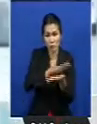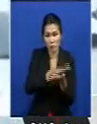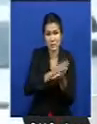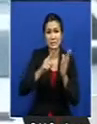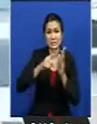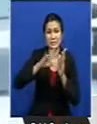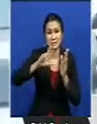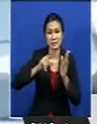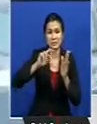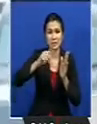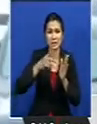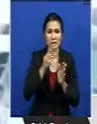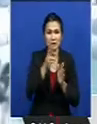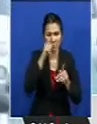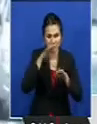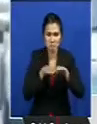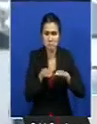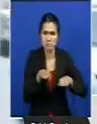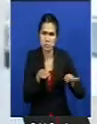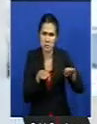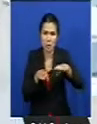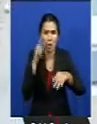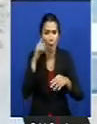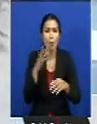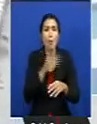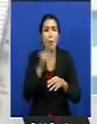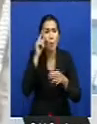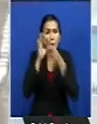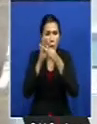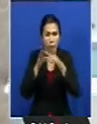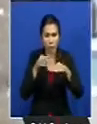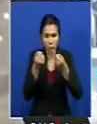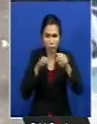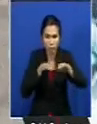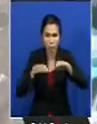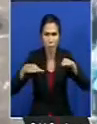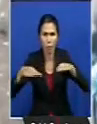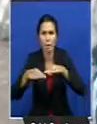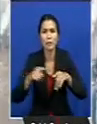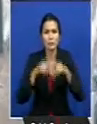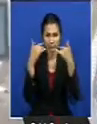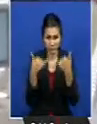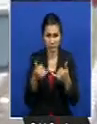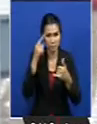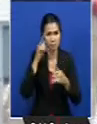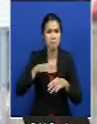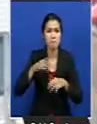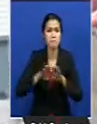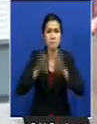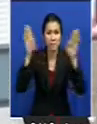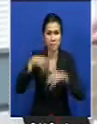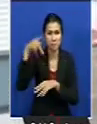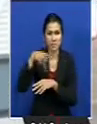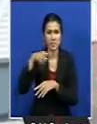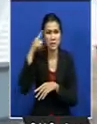น้อยครับซึ่งเป็นทางเบี่ยงครับเพราะจะทำให้เกิดการกระจุกตัวของรถยนต์นะครับและนอกจากนี้นะครับยังเปิดช่องทางพิเศษกิโลเมตร